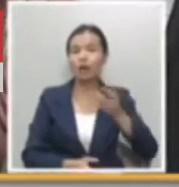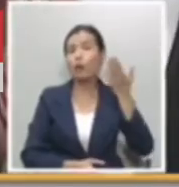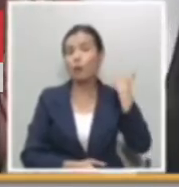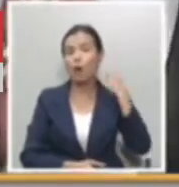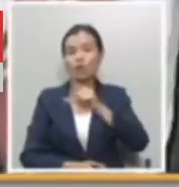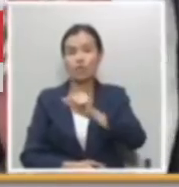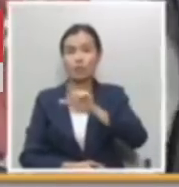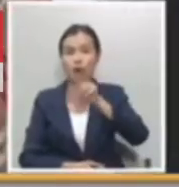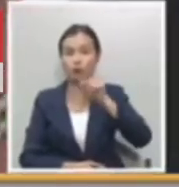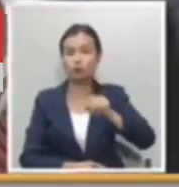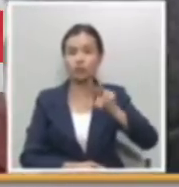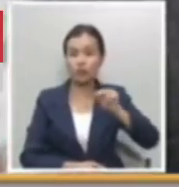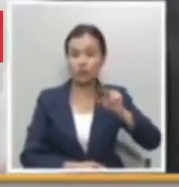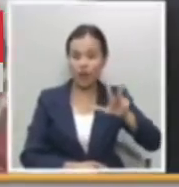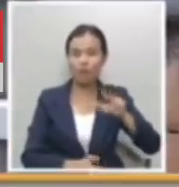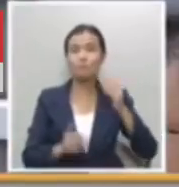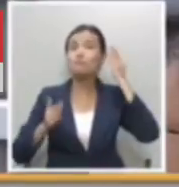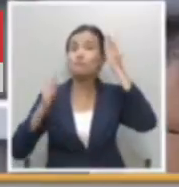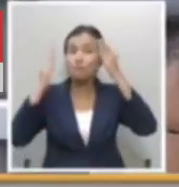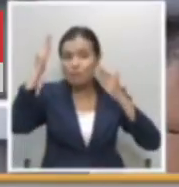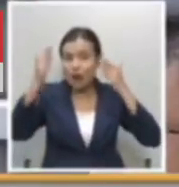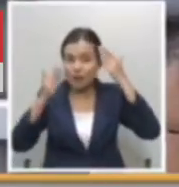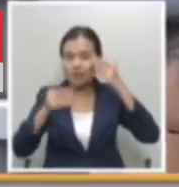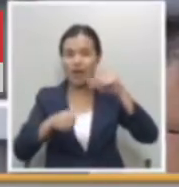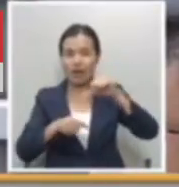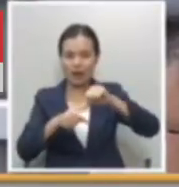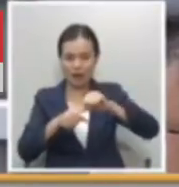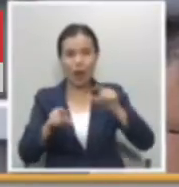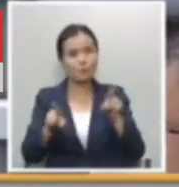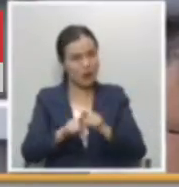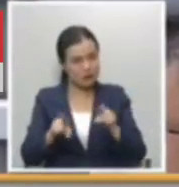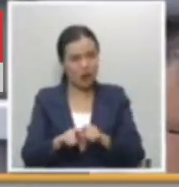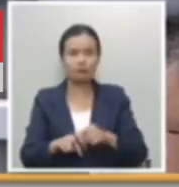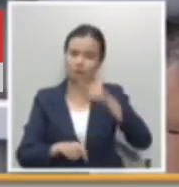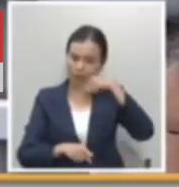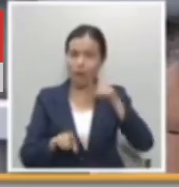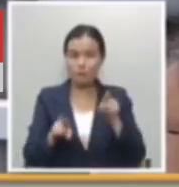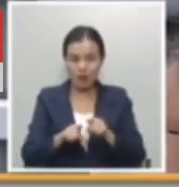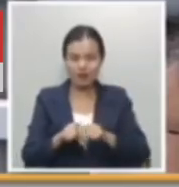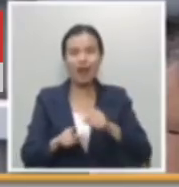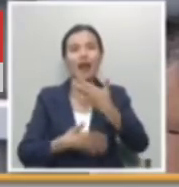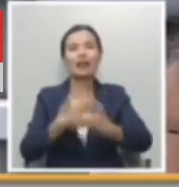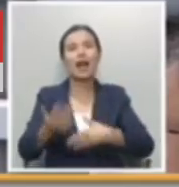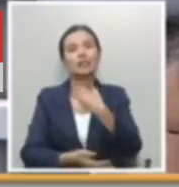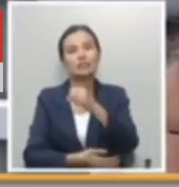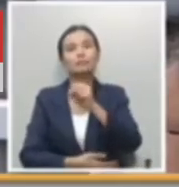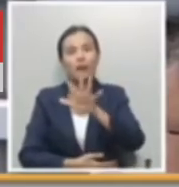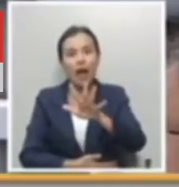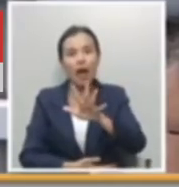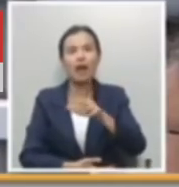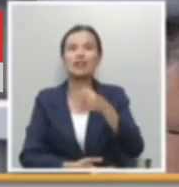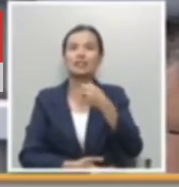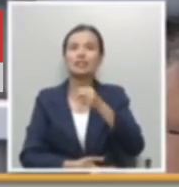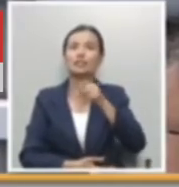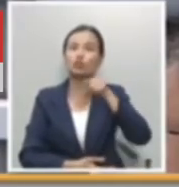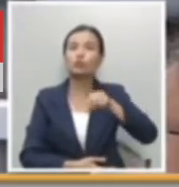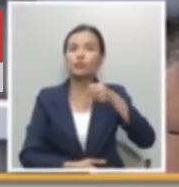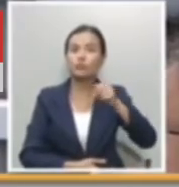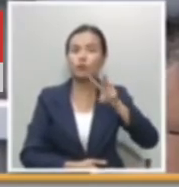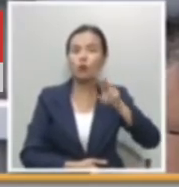25.33 ขณะที่มาเลเซียมีก๊าซเหมือนกับเราแหล่งเดียวกับเราขาย15บาท12สต